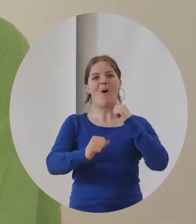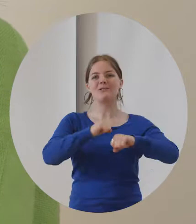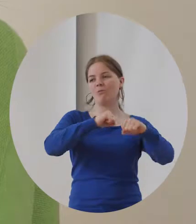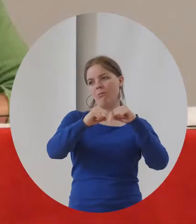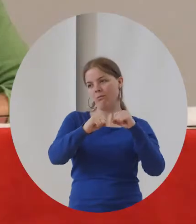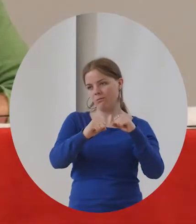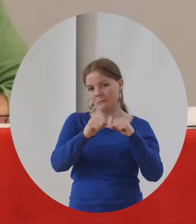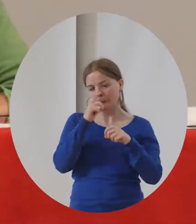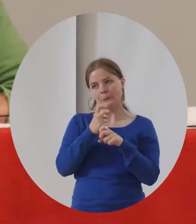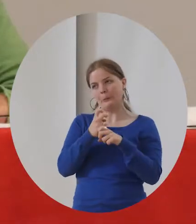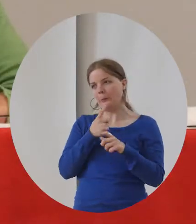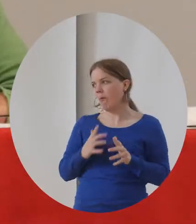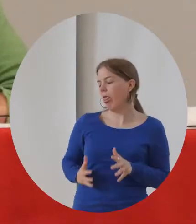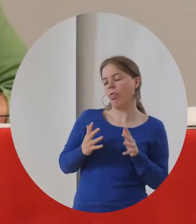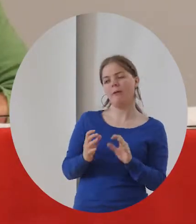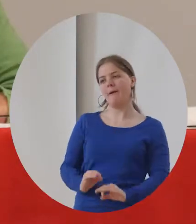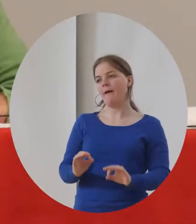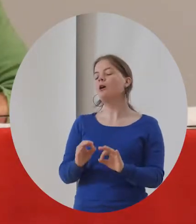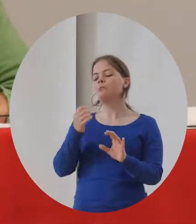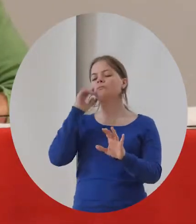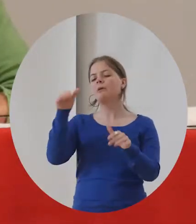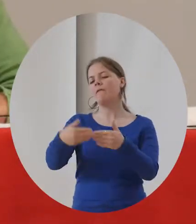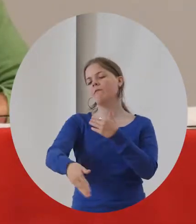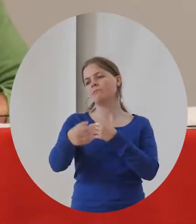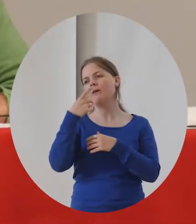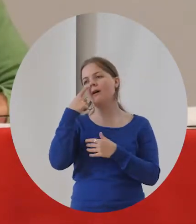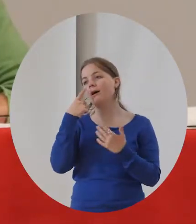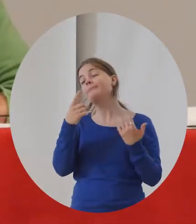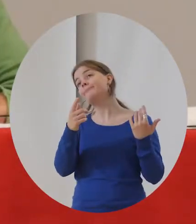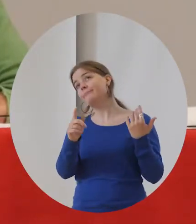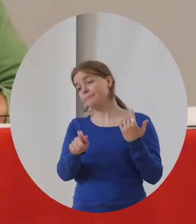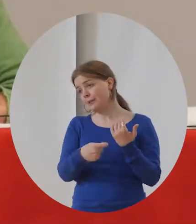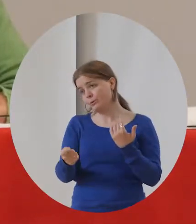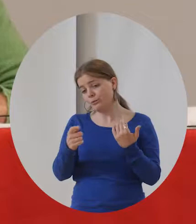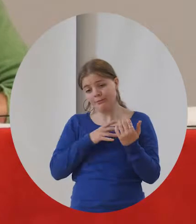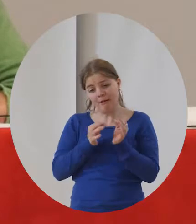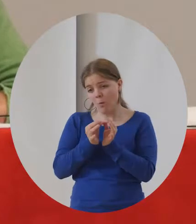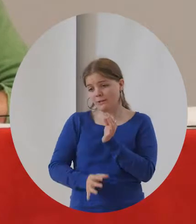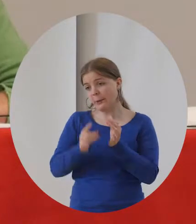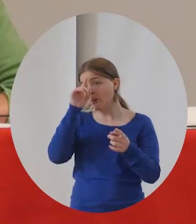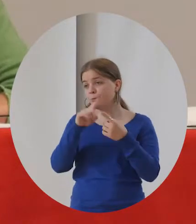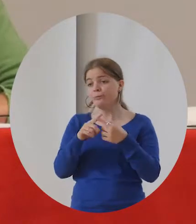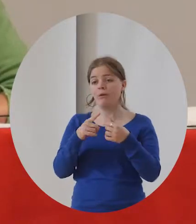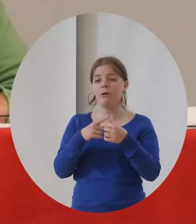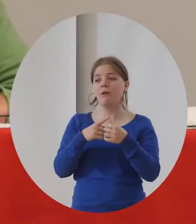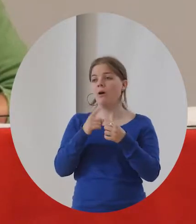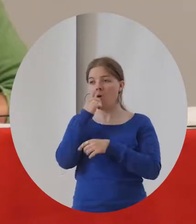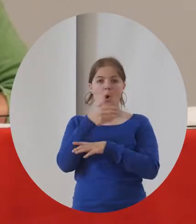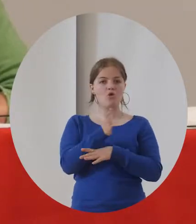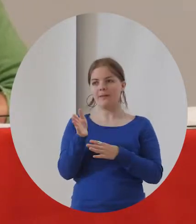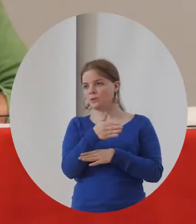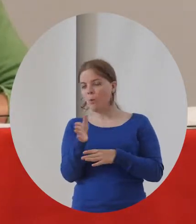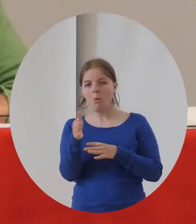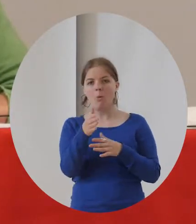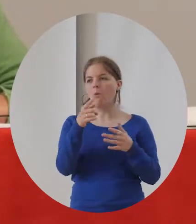l'action. Donc, on le verra plus tard, ça a évidemment des incidences sur les notions d'orientation